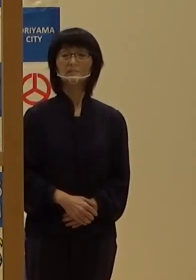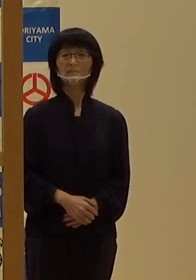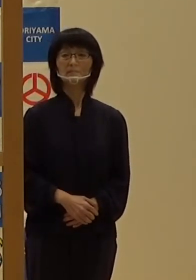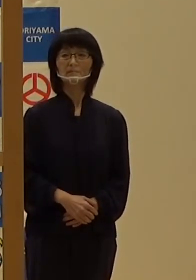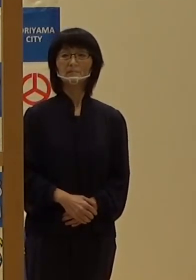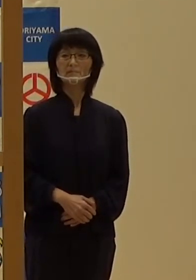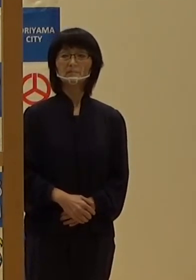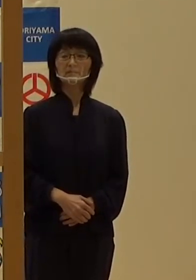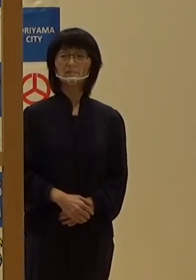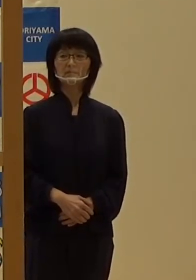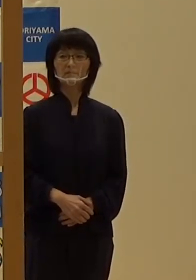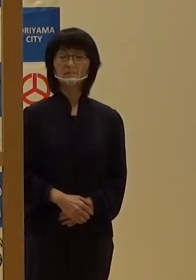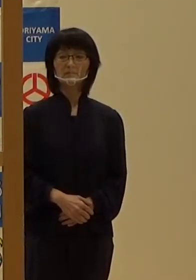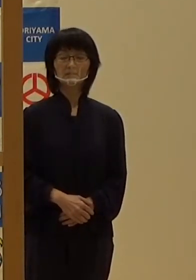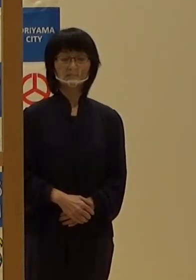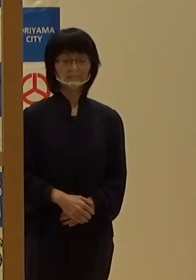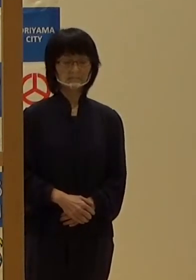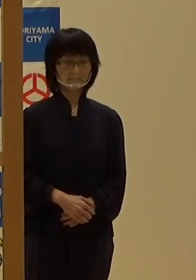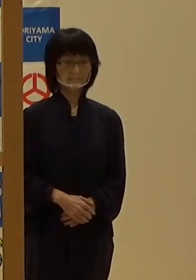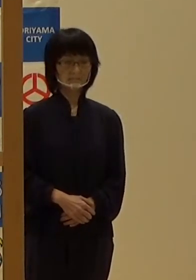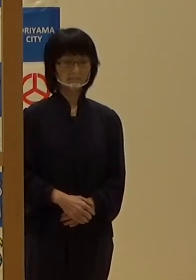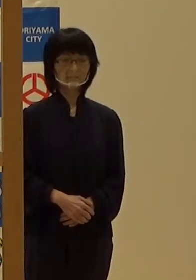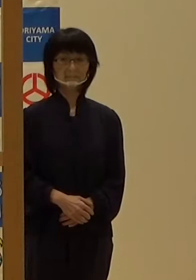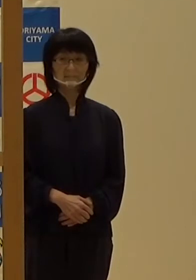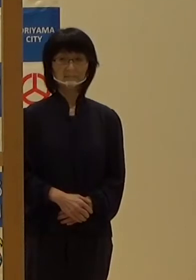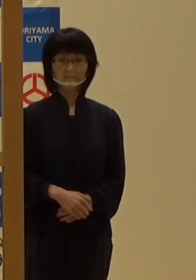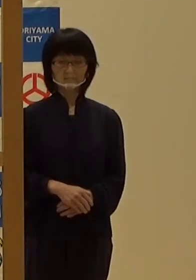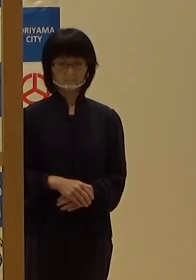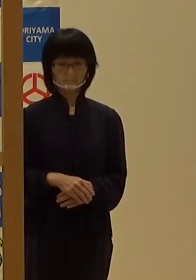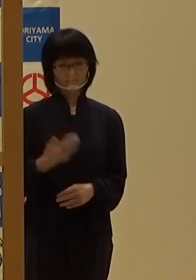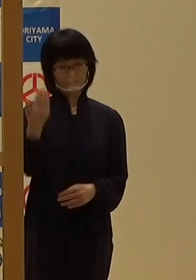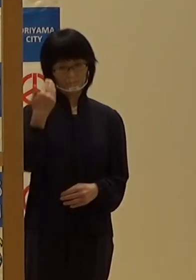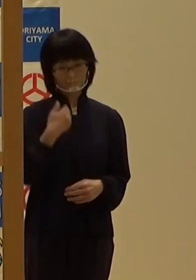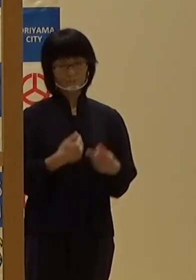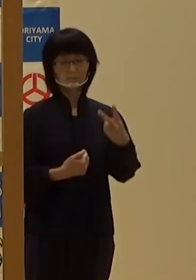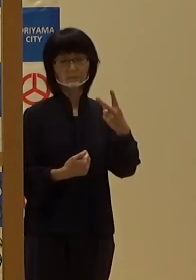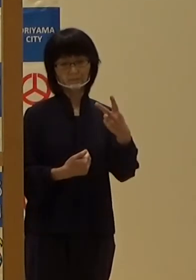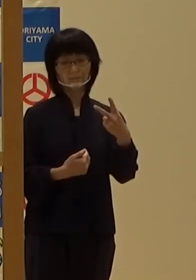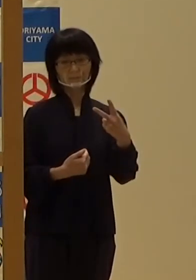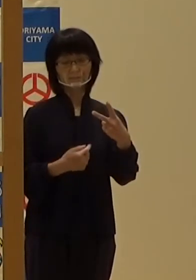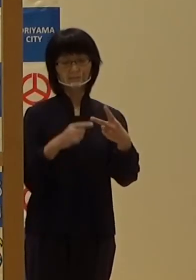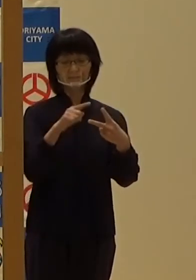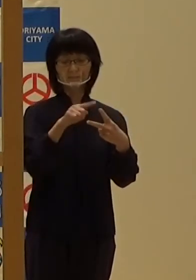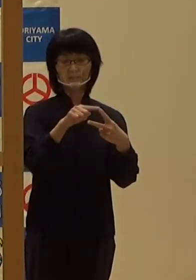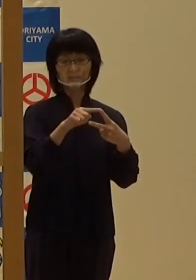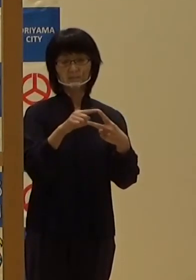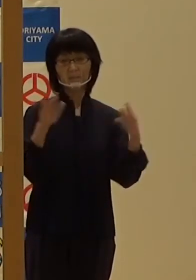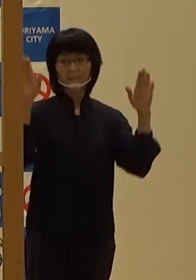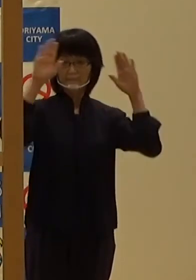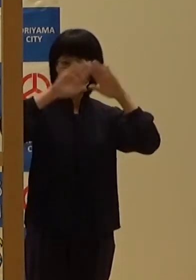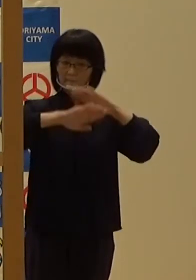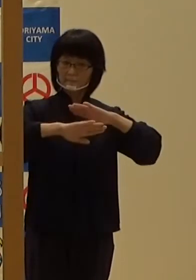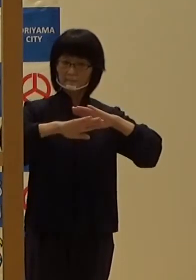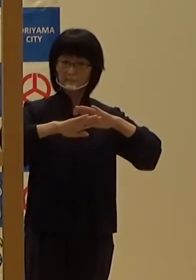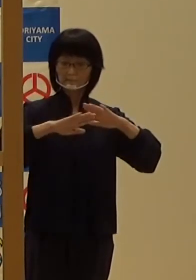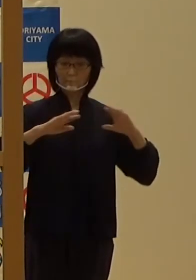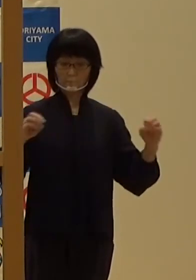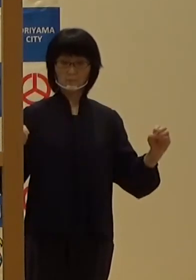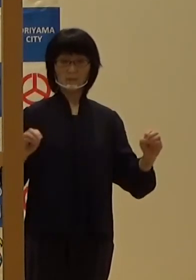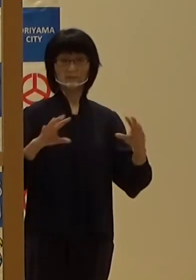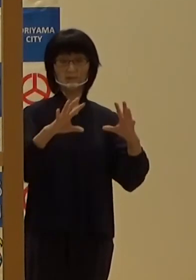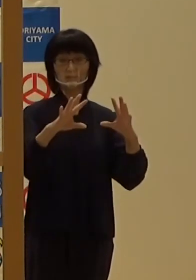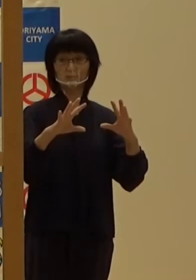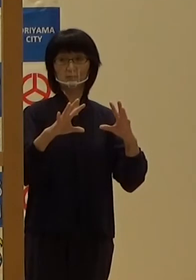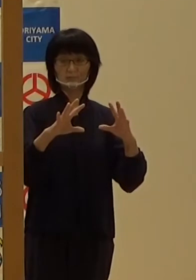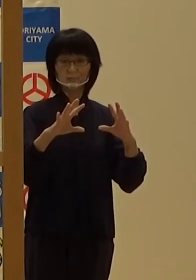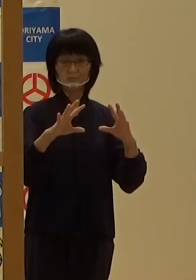毎日新聞の根本と申します。2つあります。まず夜間のこうライトアップとかあるんですけど、